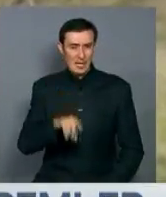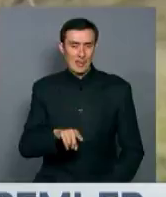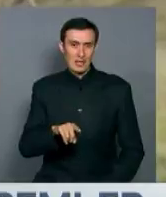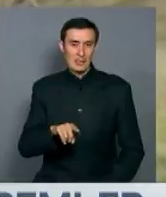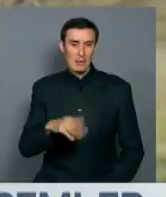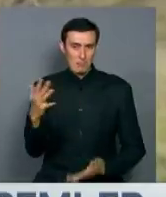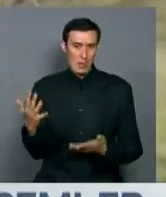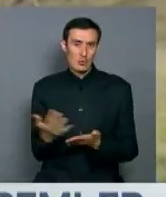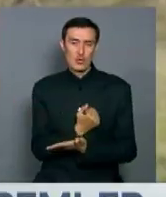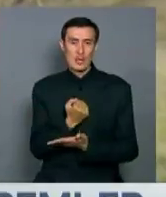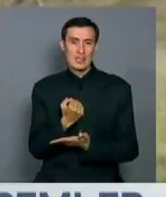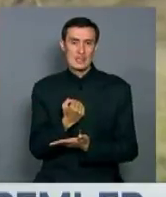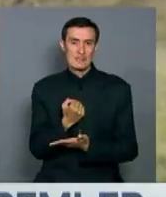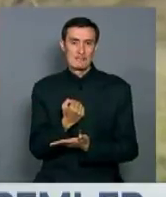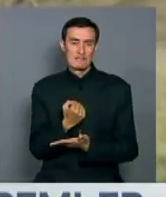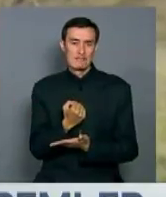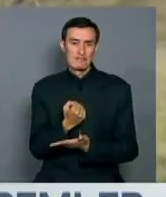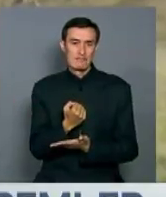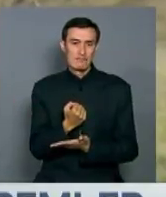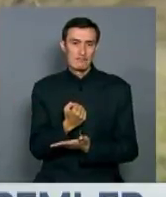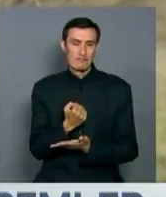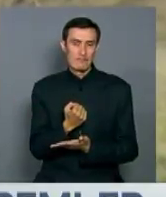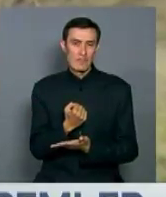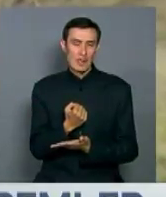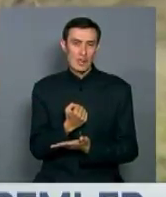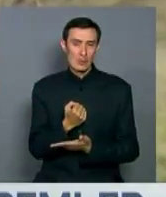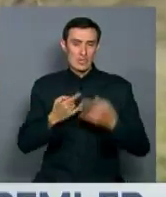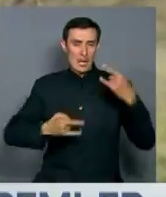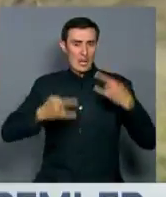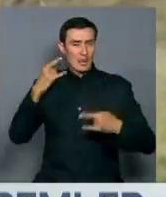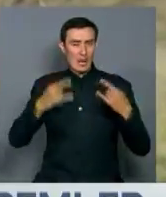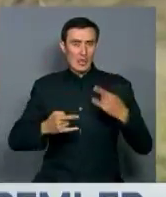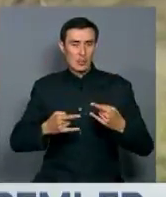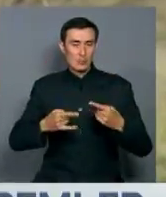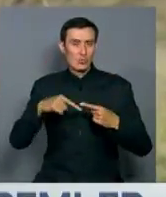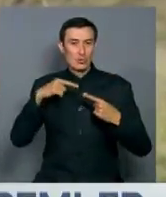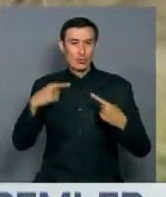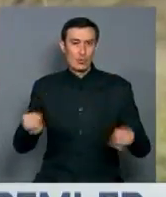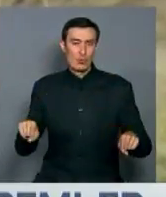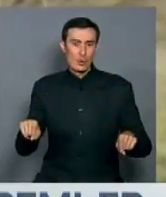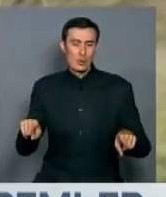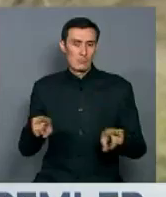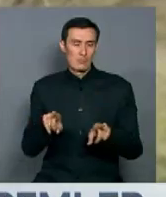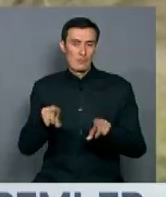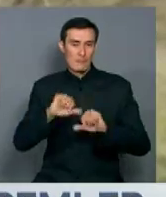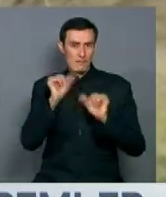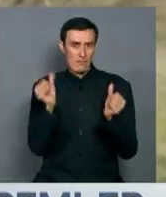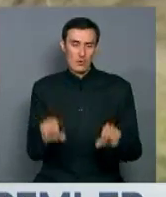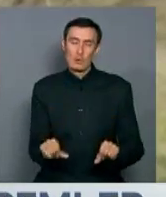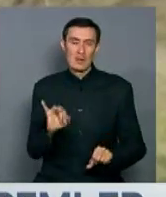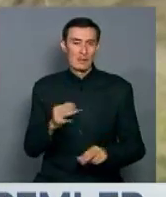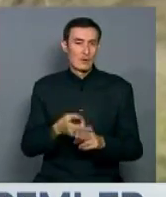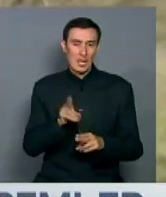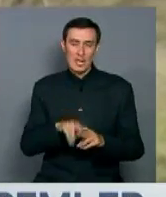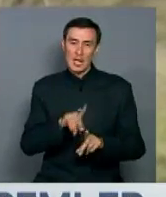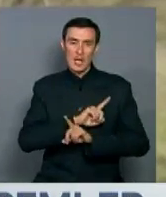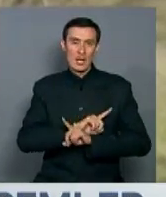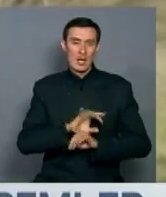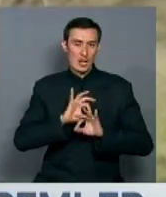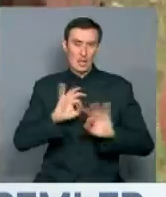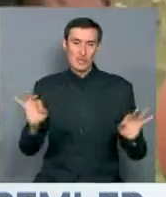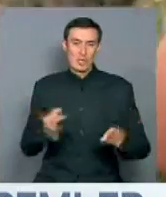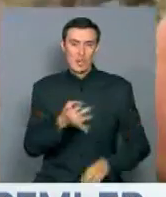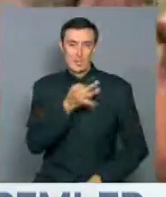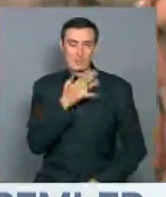говорю, получается на экране совсем другая магия. И это отлично, это оценят